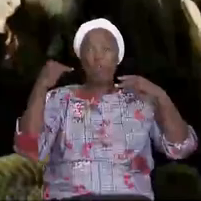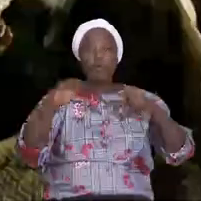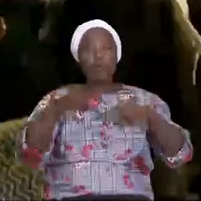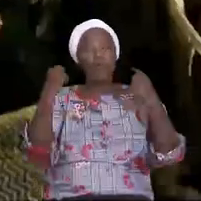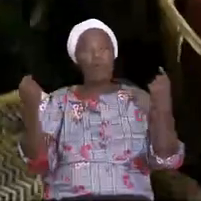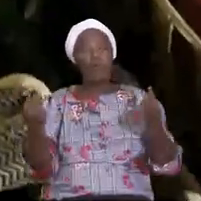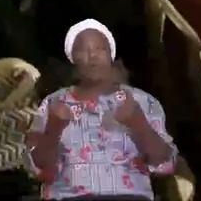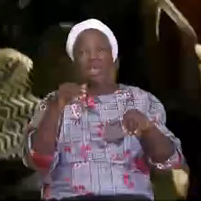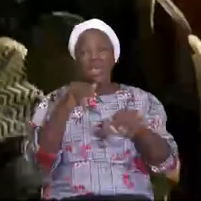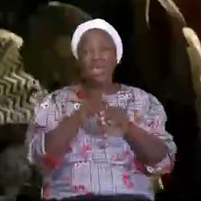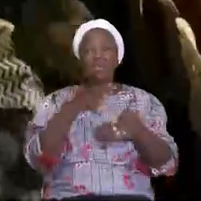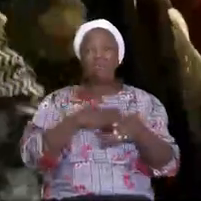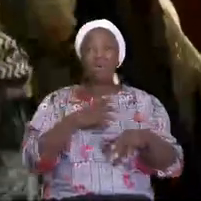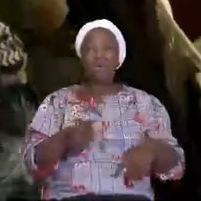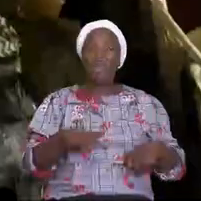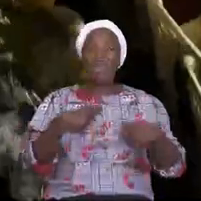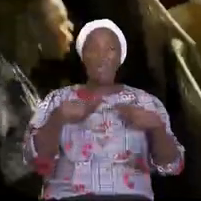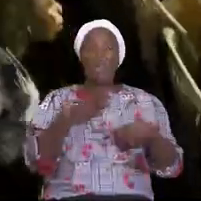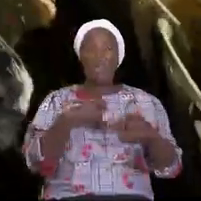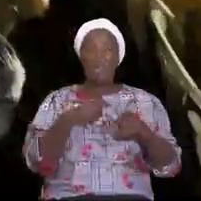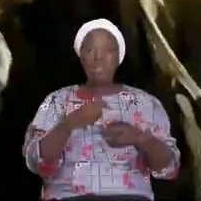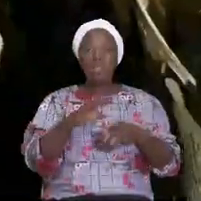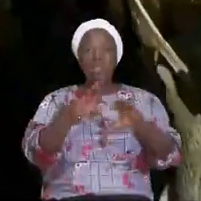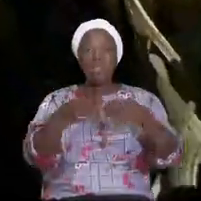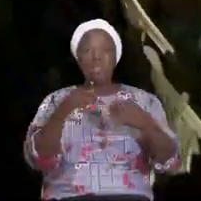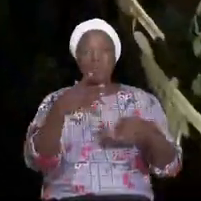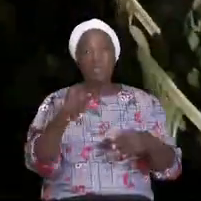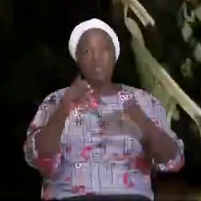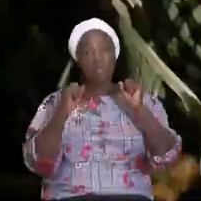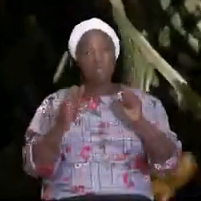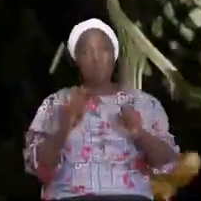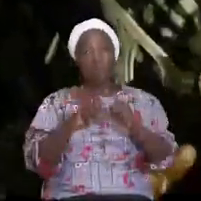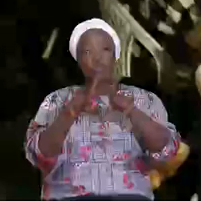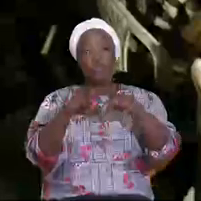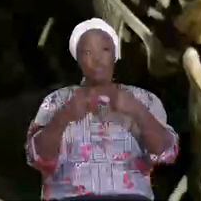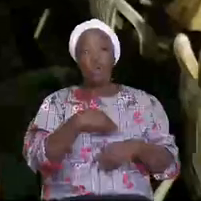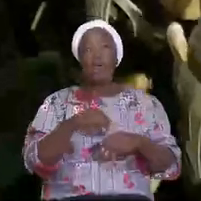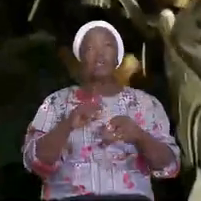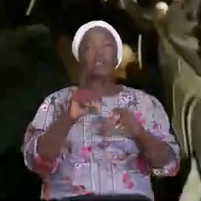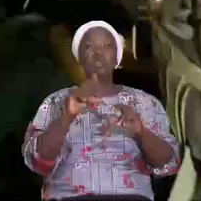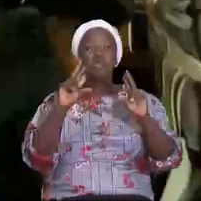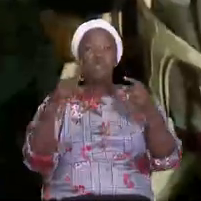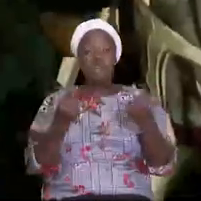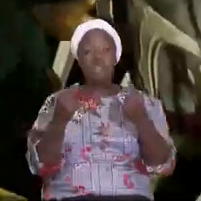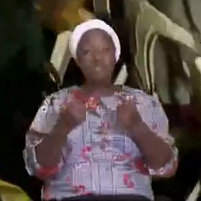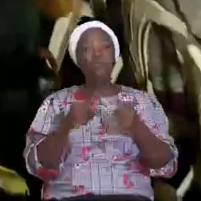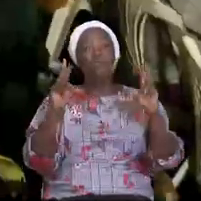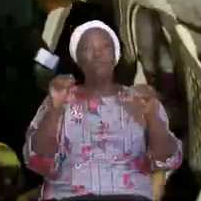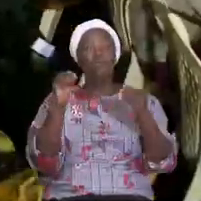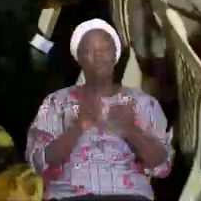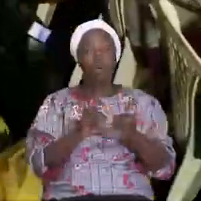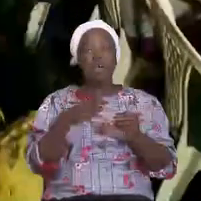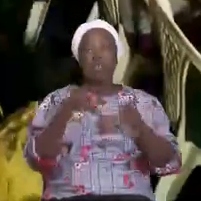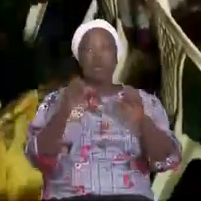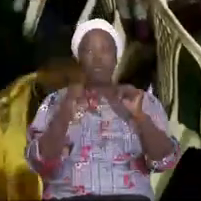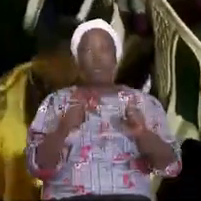pour que mes péchés soient ôtés, pour que ma culpabilité soit ôtée, que les jougs du péché soient ôtés dans ma vie. Il te donnera la